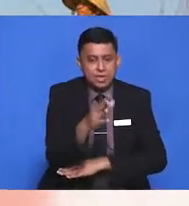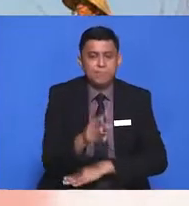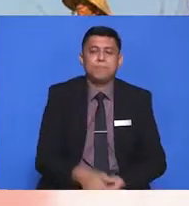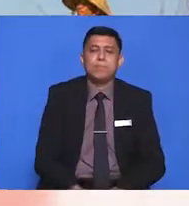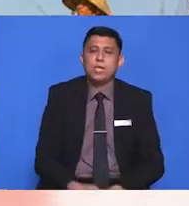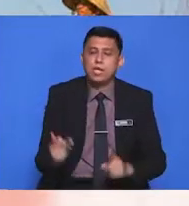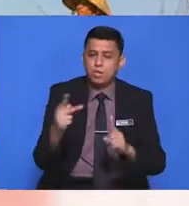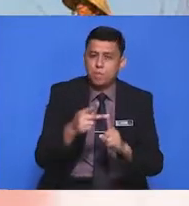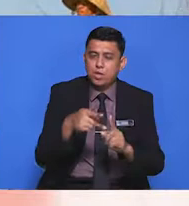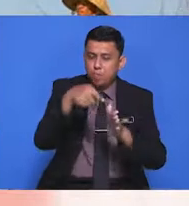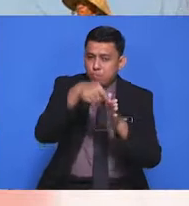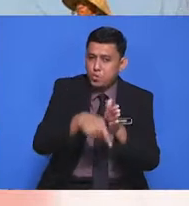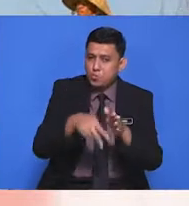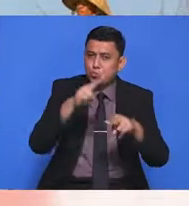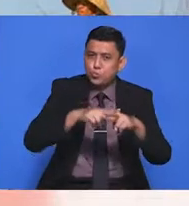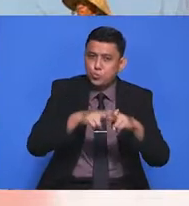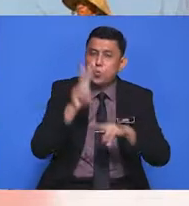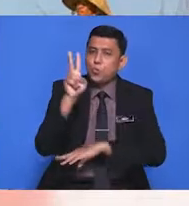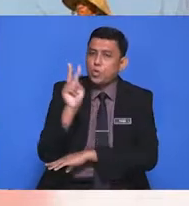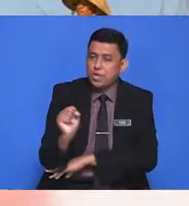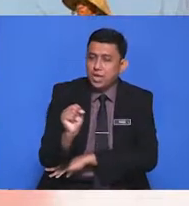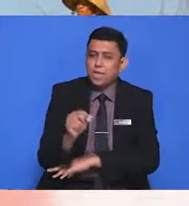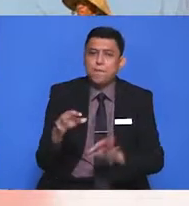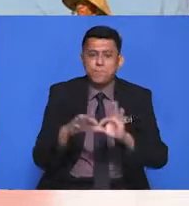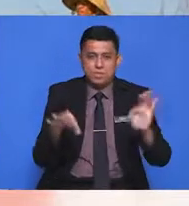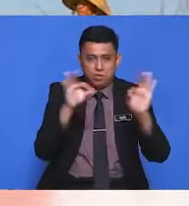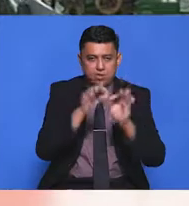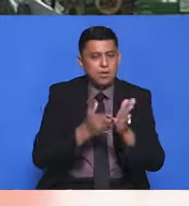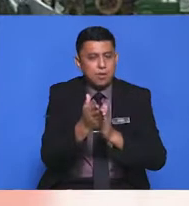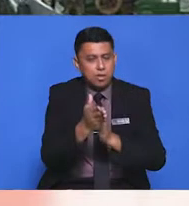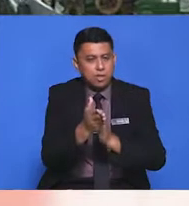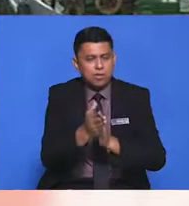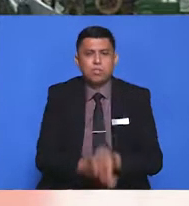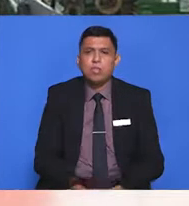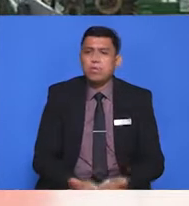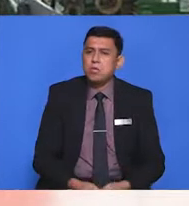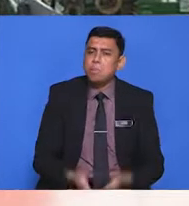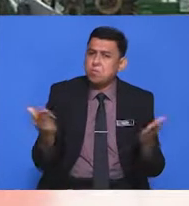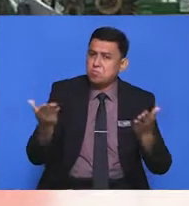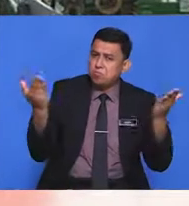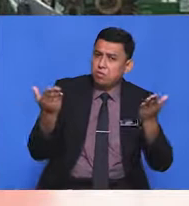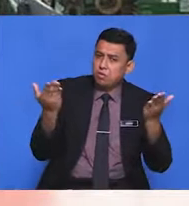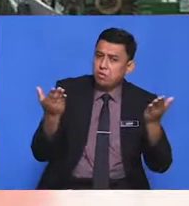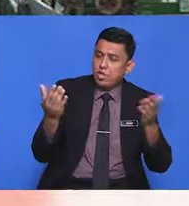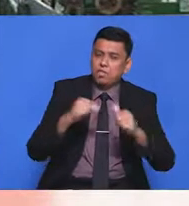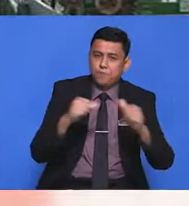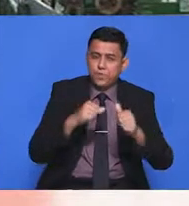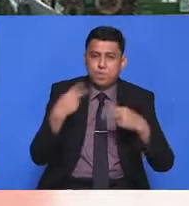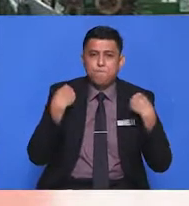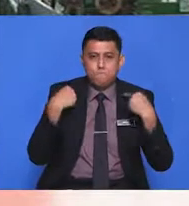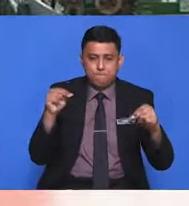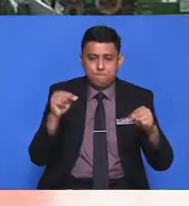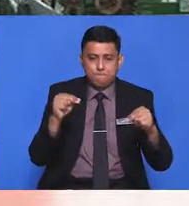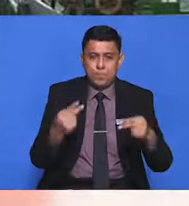kepada penduduk Vietnam. Kepentingan seterusnya ialah merancakkan lagi kegiatan perniagaan bagi penduduk yang